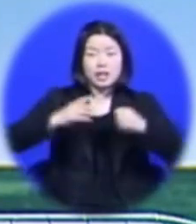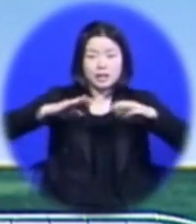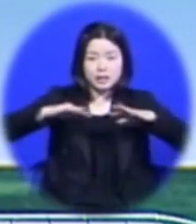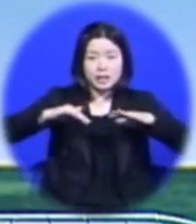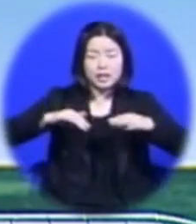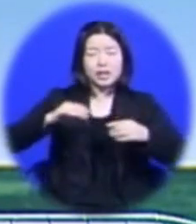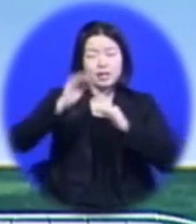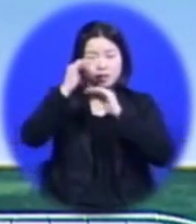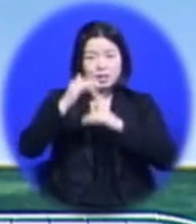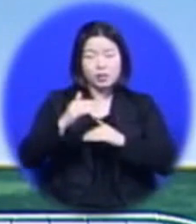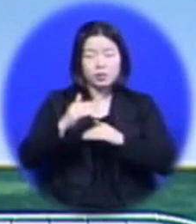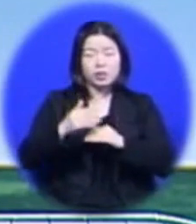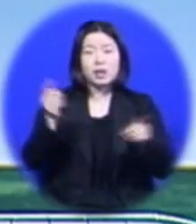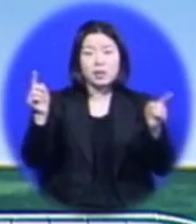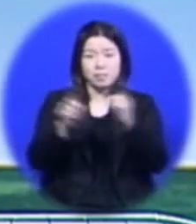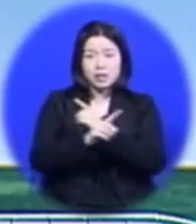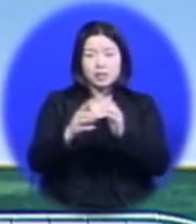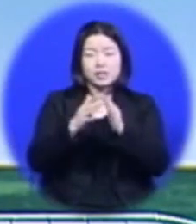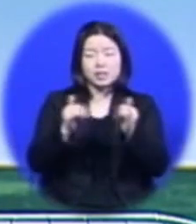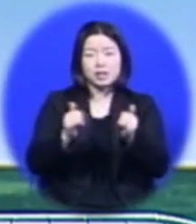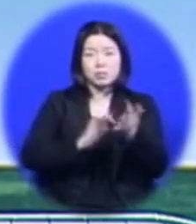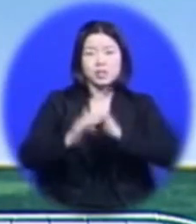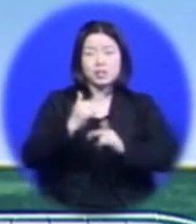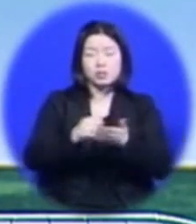자랑거리가 바뀐 사람이 예수 믿는 사람입니다.